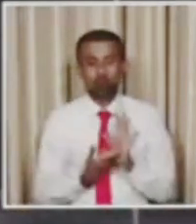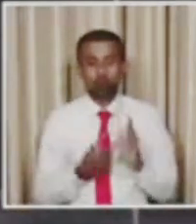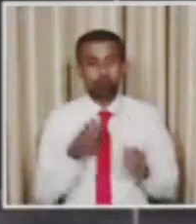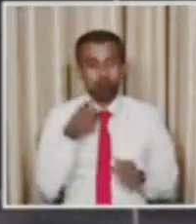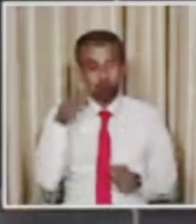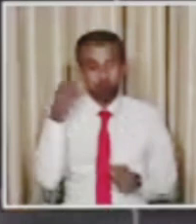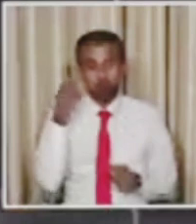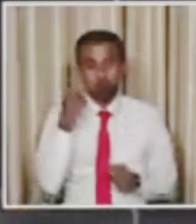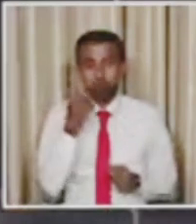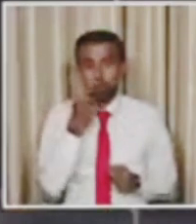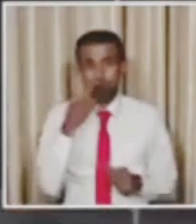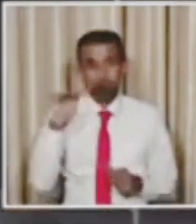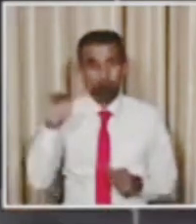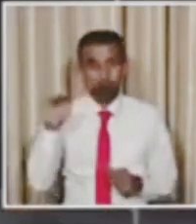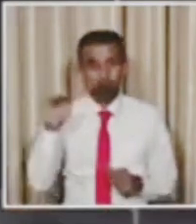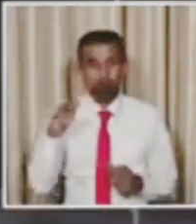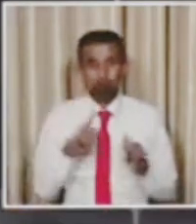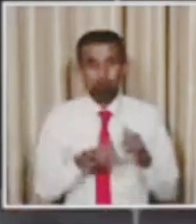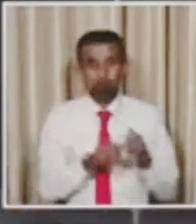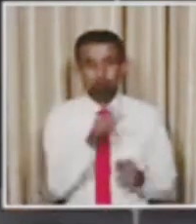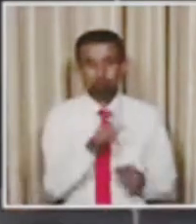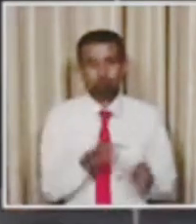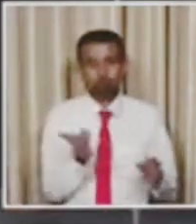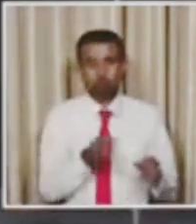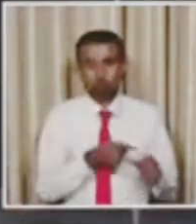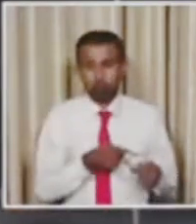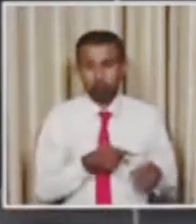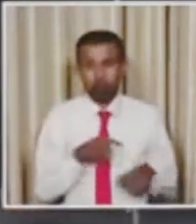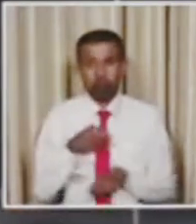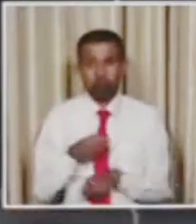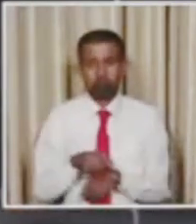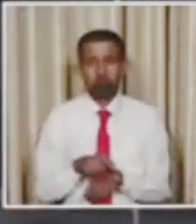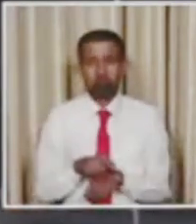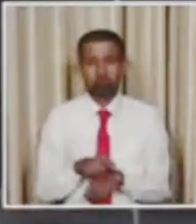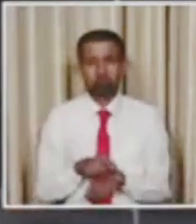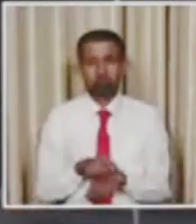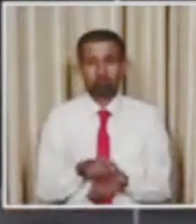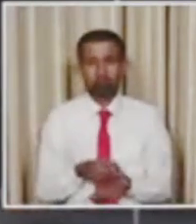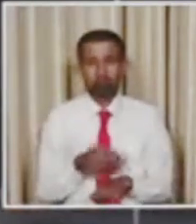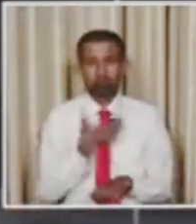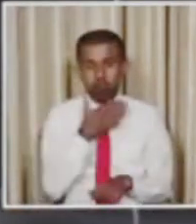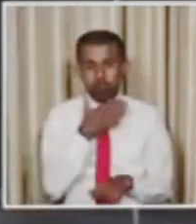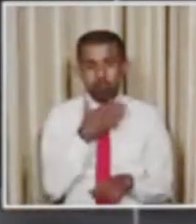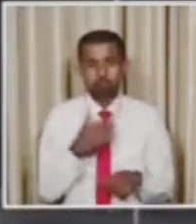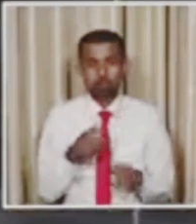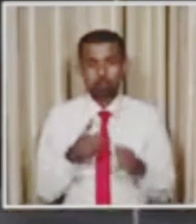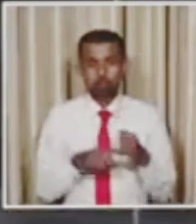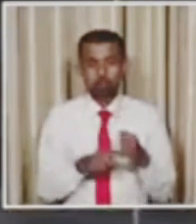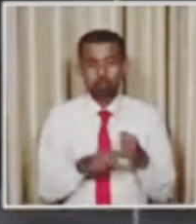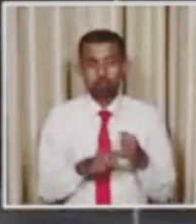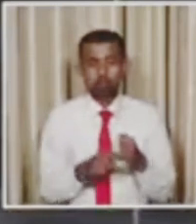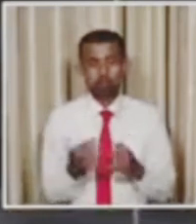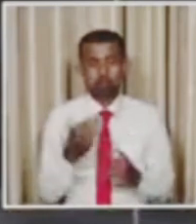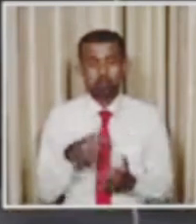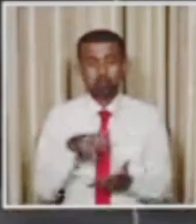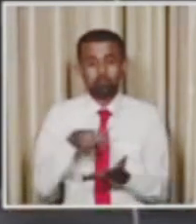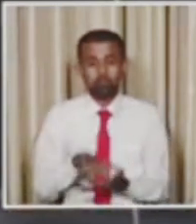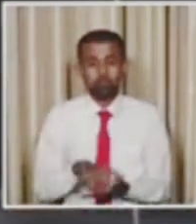හිට්ලර් යුදෙව්වන් ඝාතනය කරනකොට, මහා බ්‍රිතාන්‍ය යුදෙව්වන් ඉදිරියේ දන ගහන්න